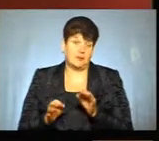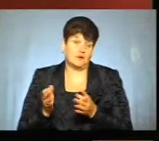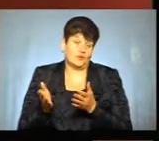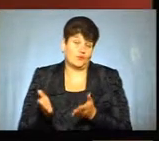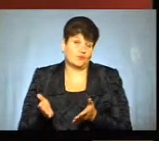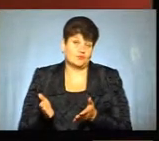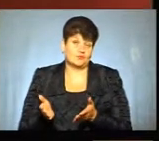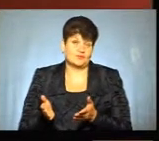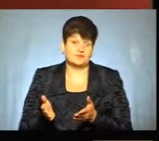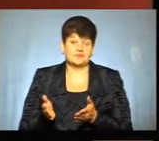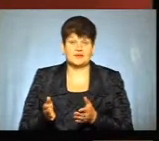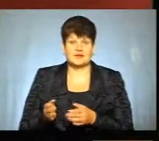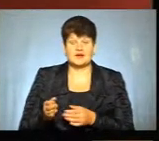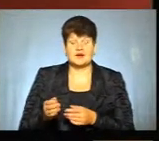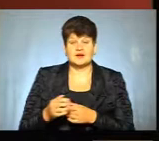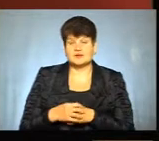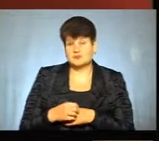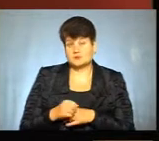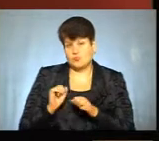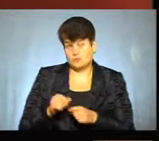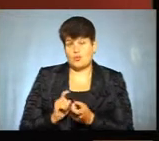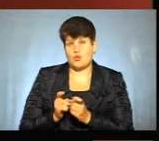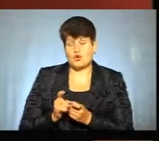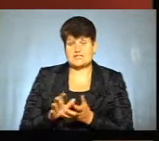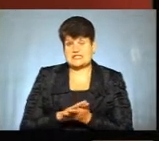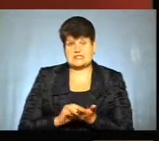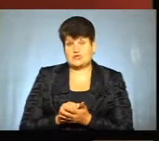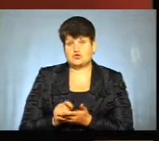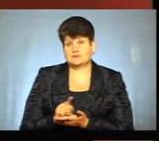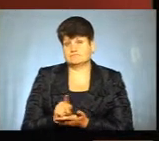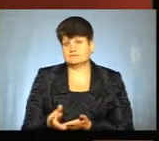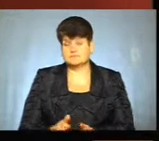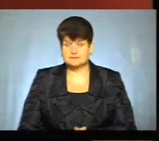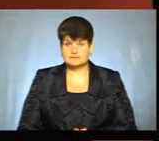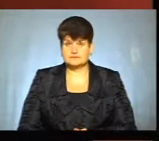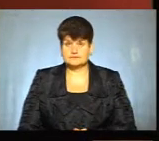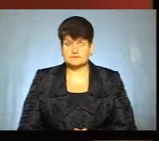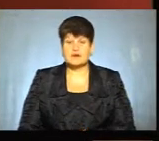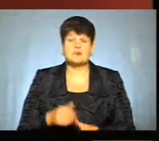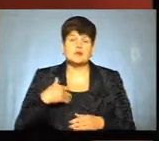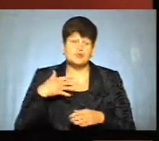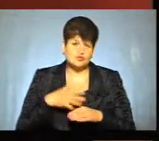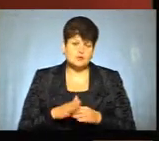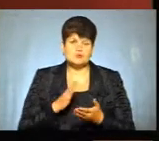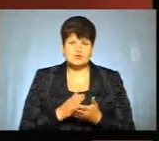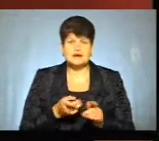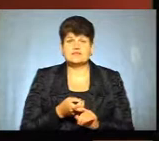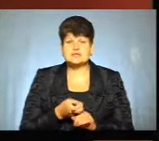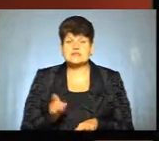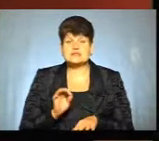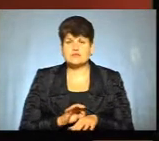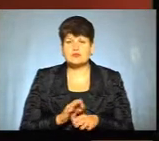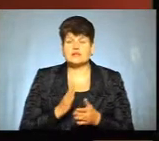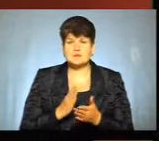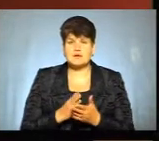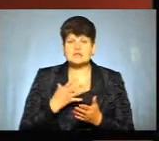скажімо, природню особу, яка би могла боротися і знищувати ці мишовидні гризуни. Ми розуміємо, що є інфекційні захворювання, які мають